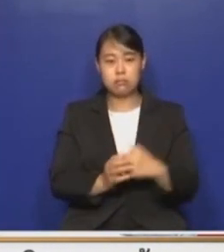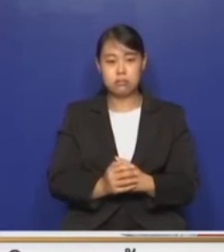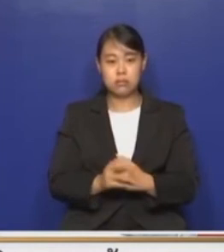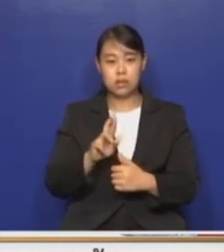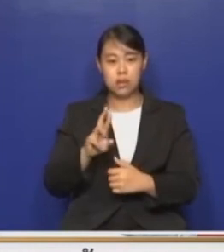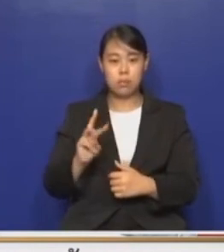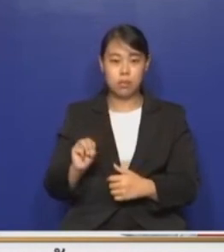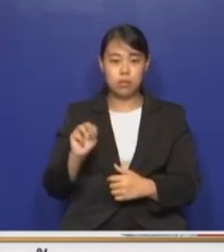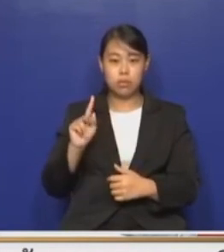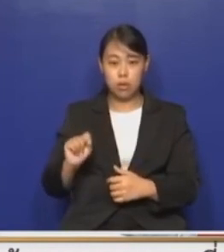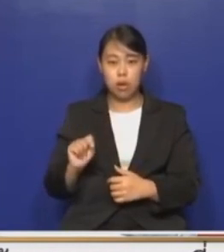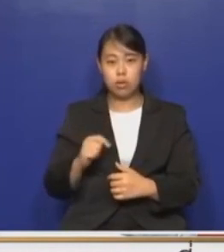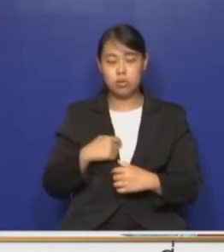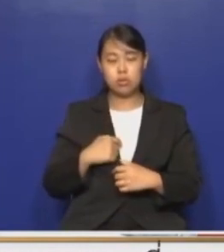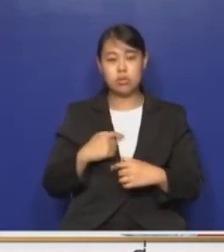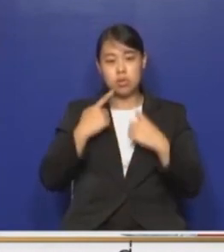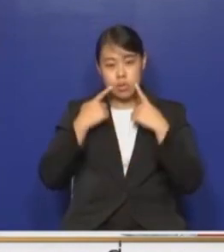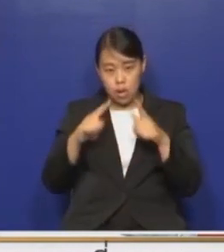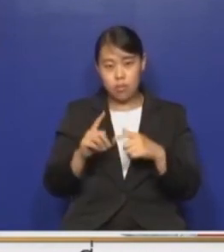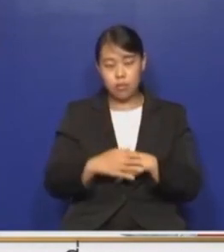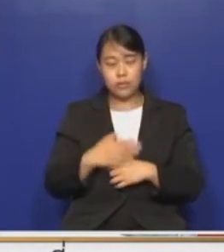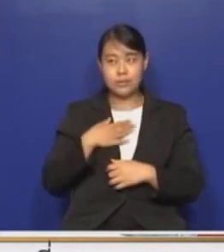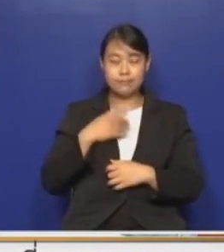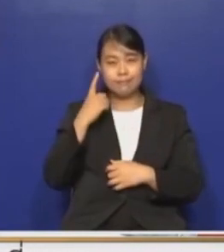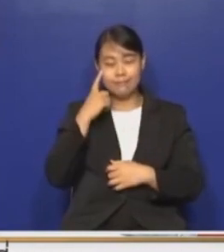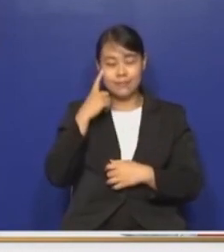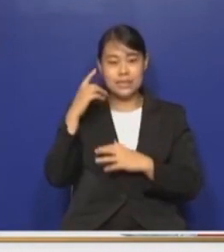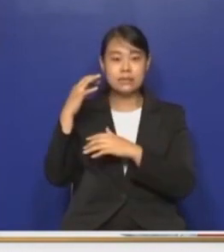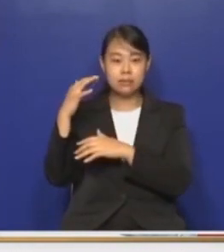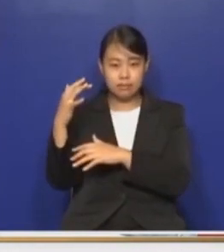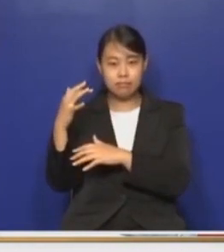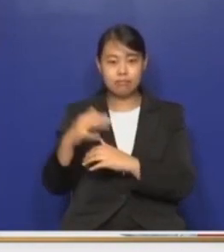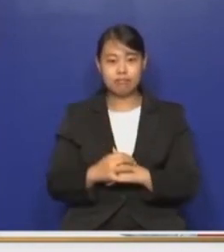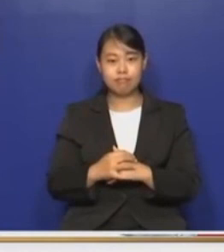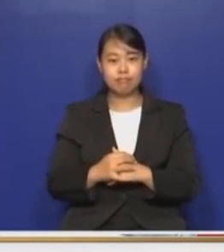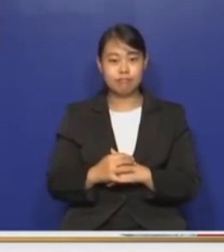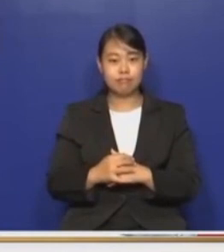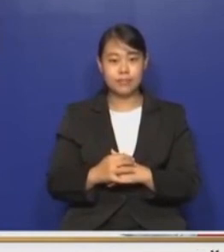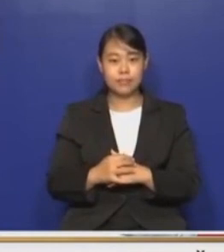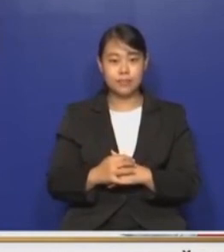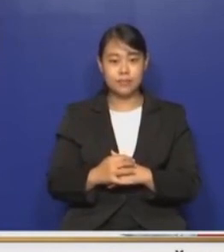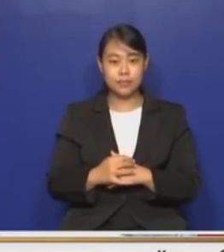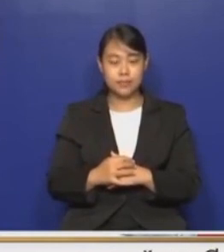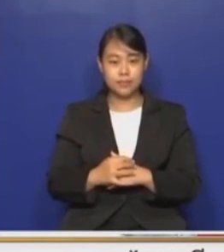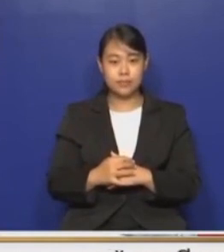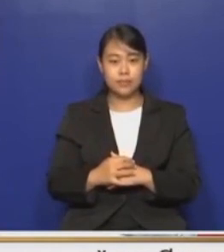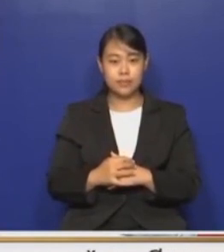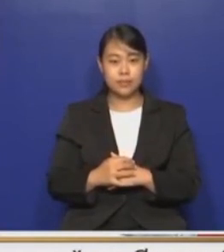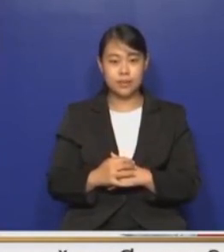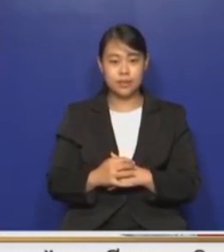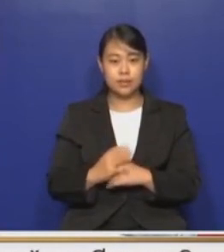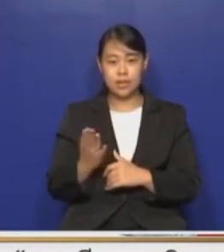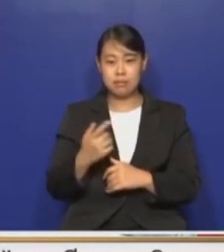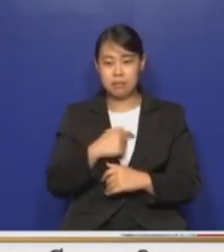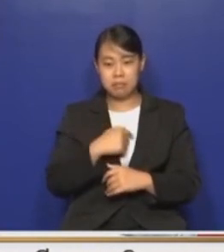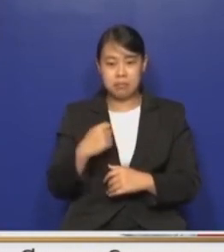่ต่อบ เหใก็เป็ข้หวง อยู่ดๆนะไม่ได้ ไมไดหวังมากเห rehabท่านพูดแล้เป็นน้ำหนักท่านไม่ให้ไ hace